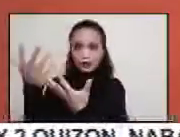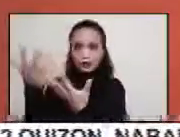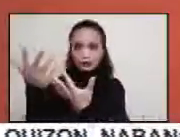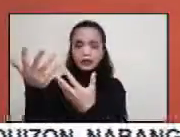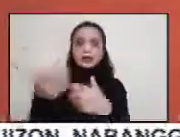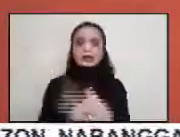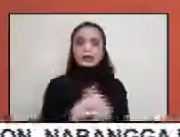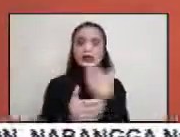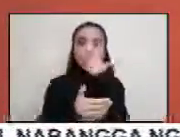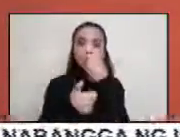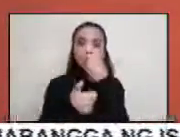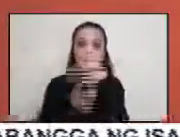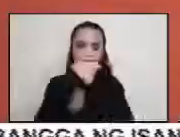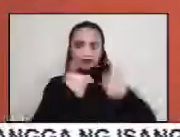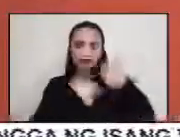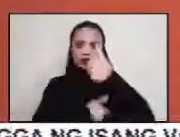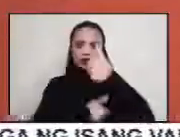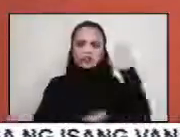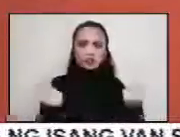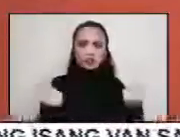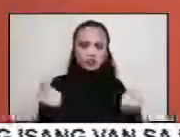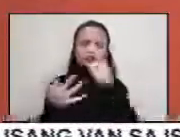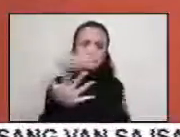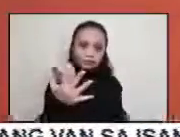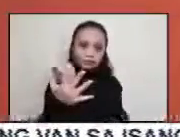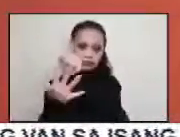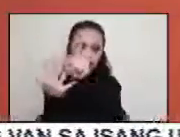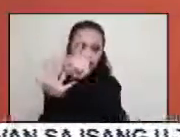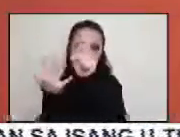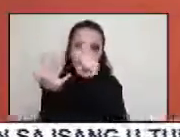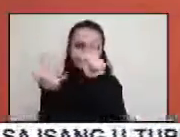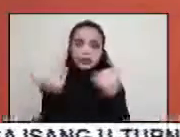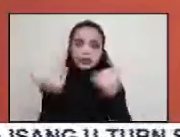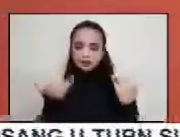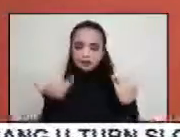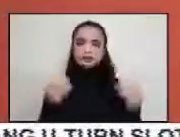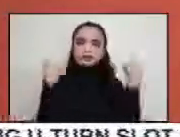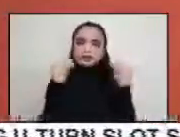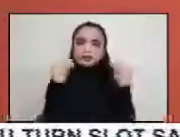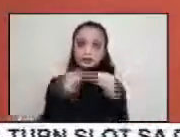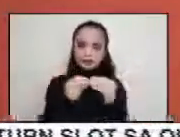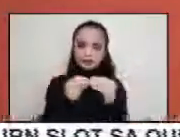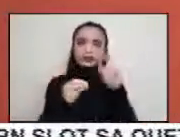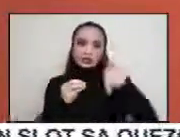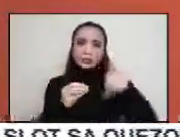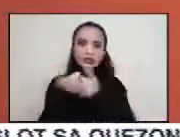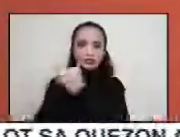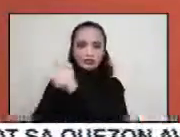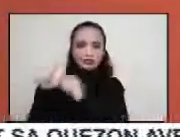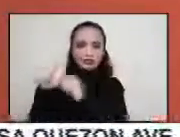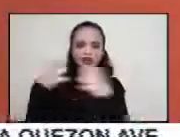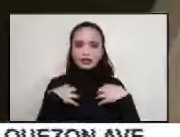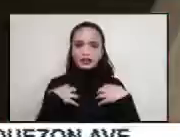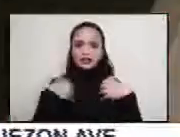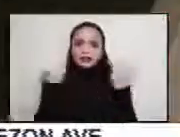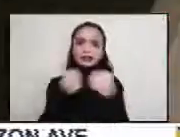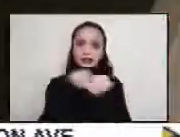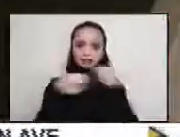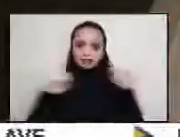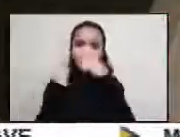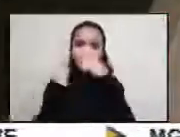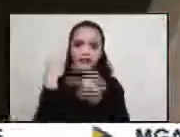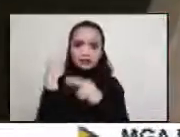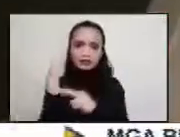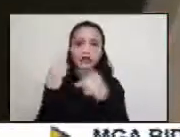sa airport. Mula sa airport, pumunta na sila doon sa quarantine hotel nila. Tapos after 2 days, doon nalaman na positive siya. So